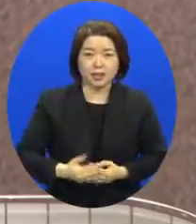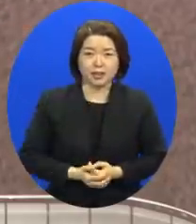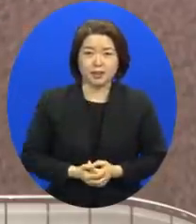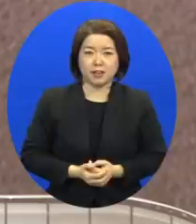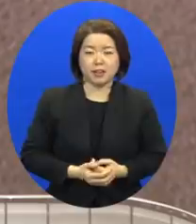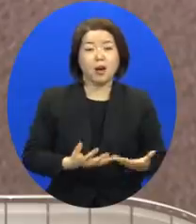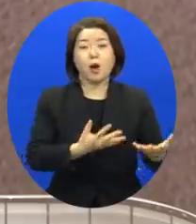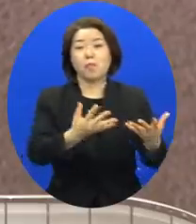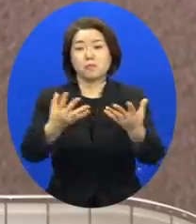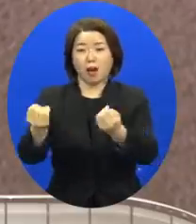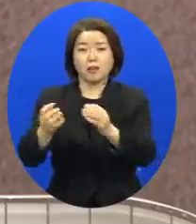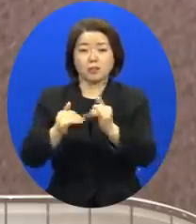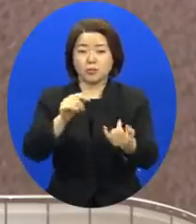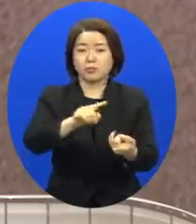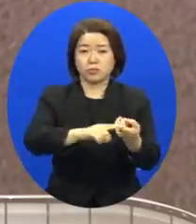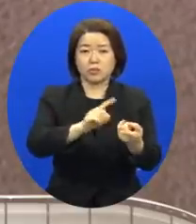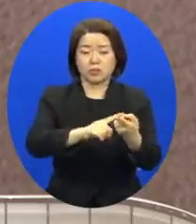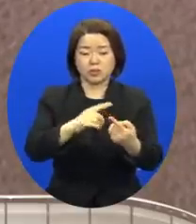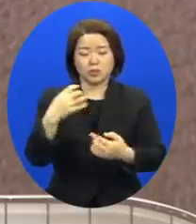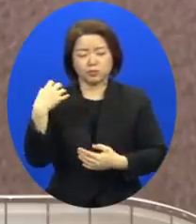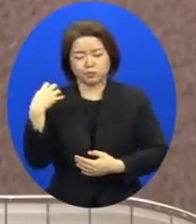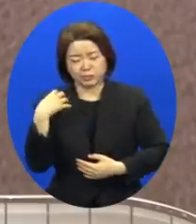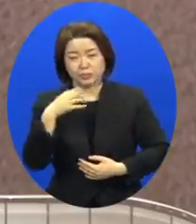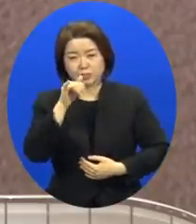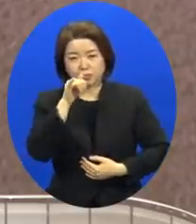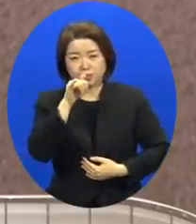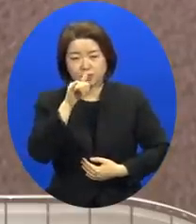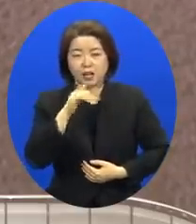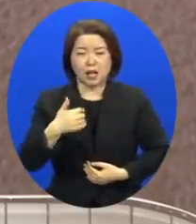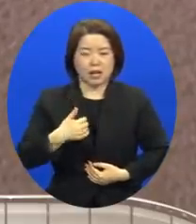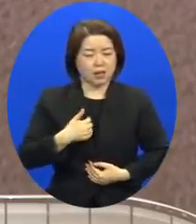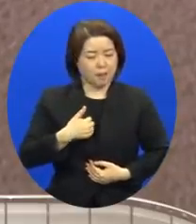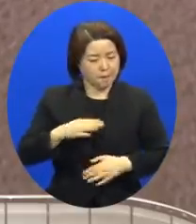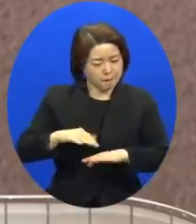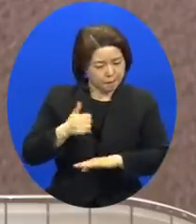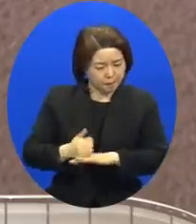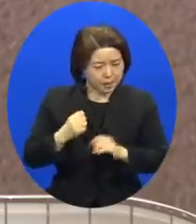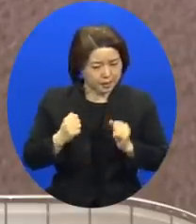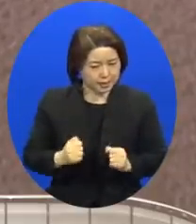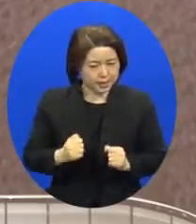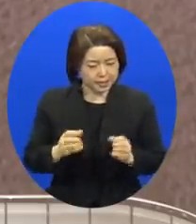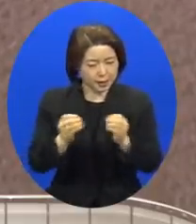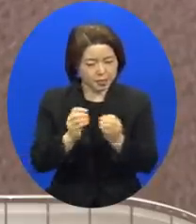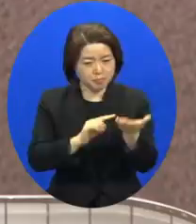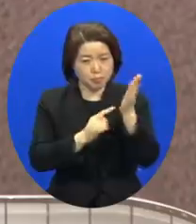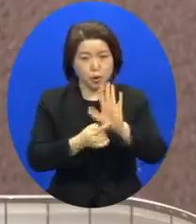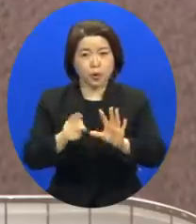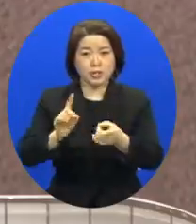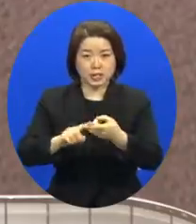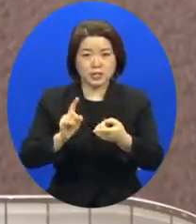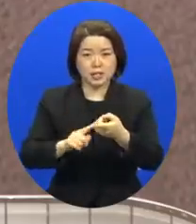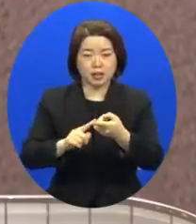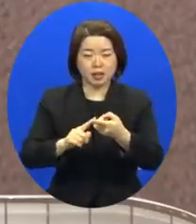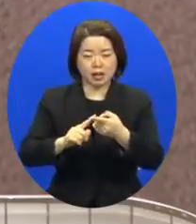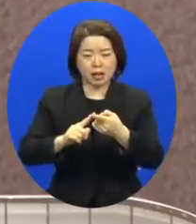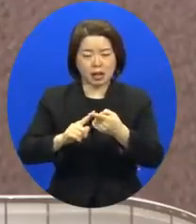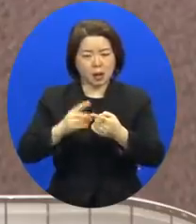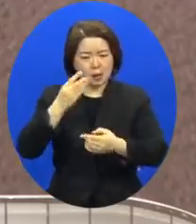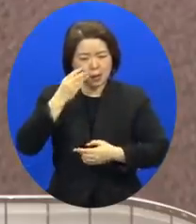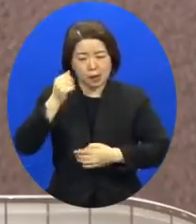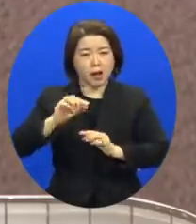많은 분들은 그 점에 대해서 부담스러워 합니다 내게 왕이 계시다는 표현 자체가 익숙하지가